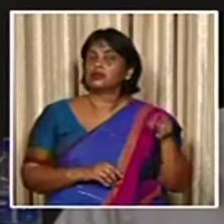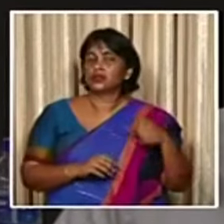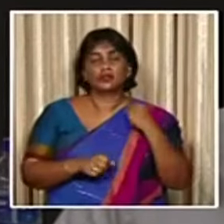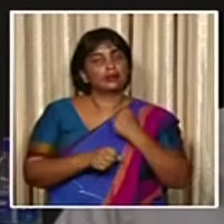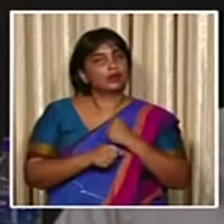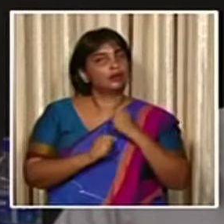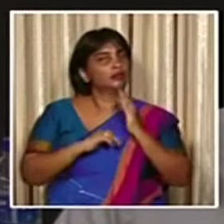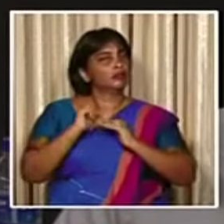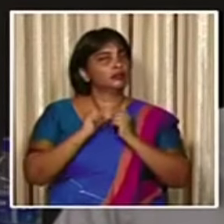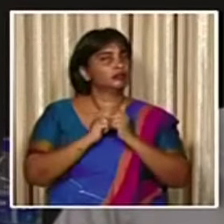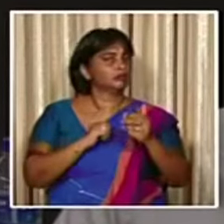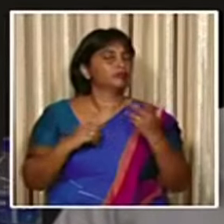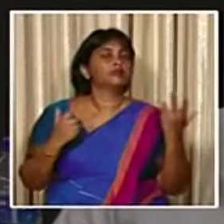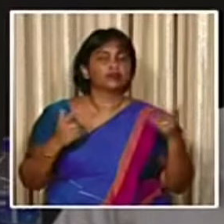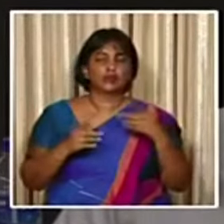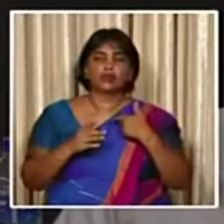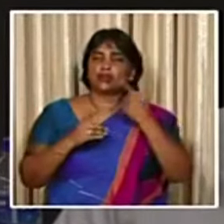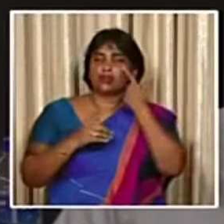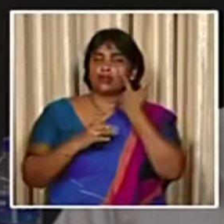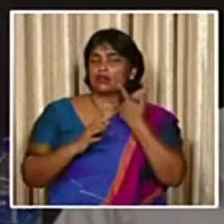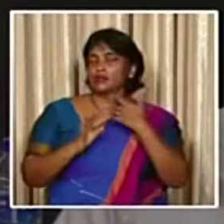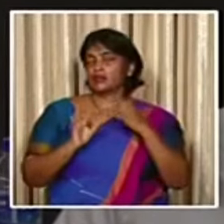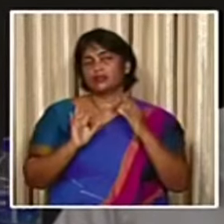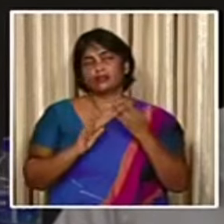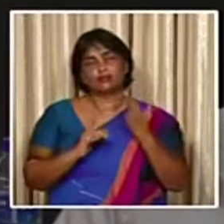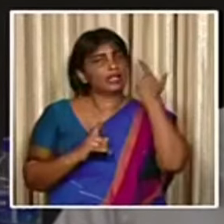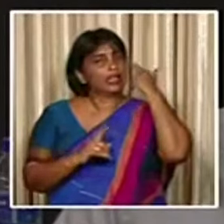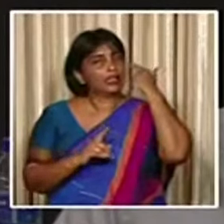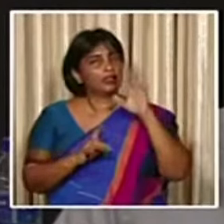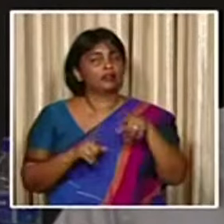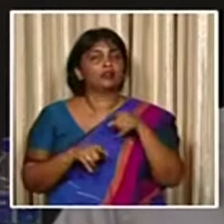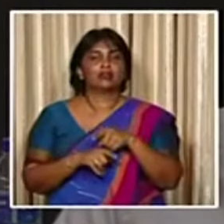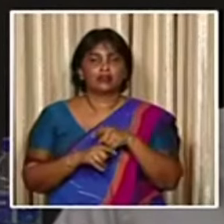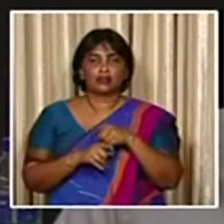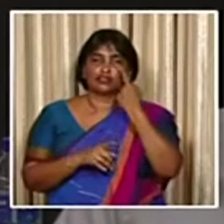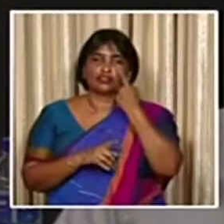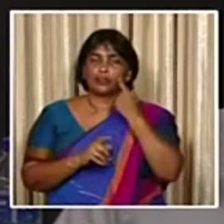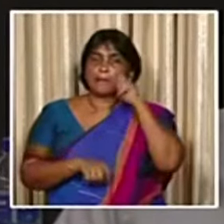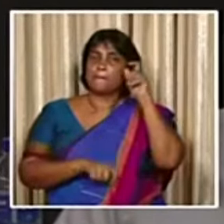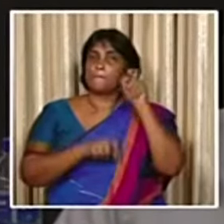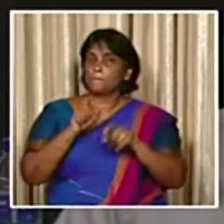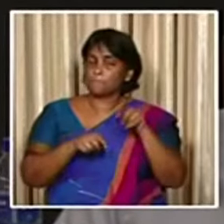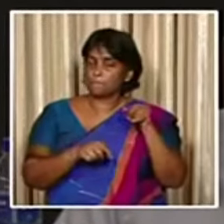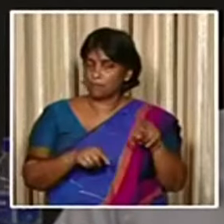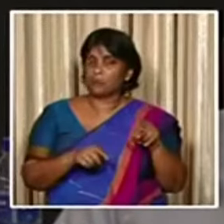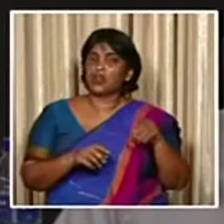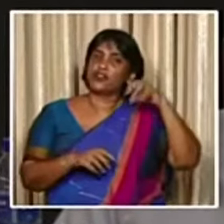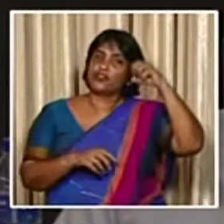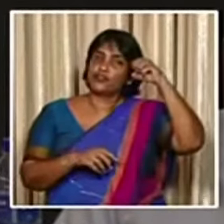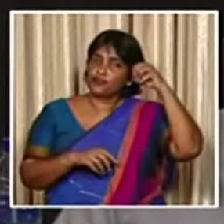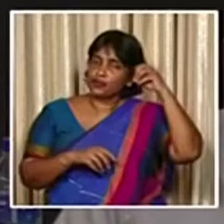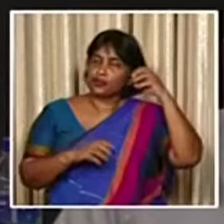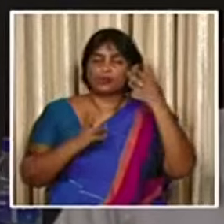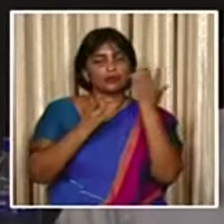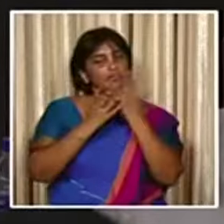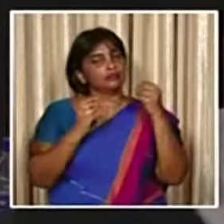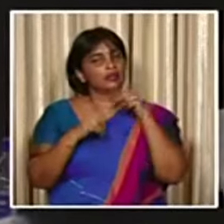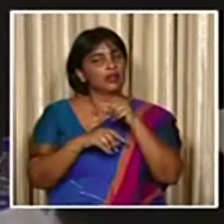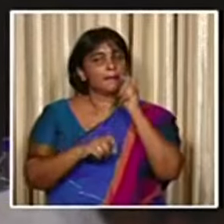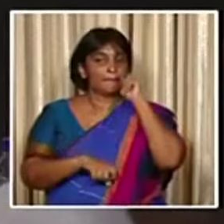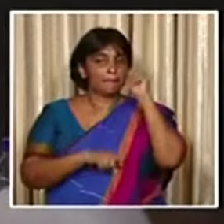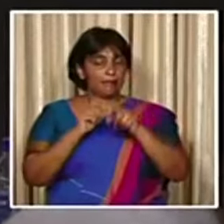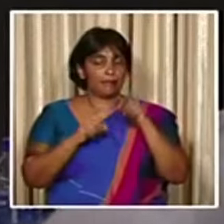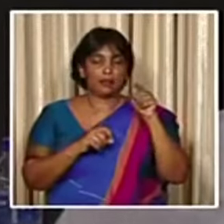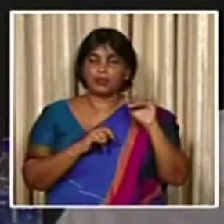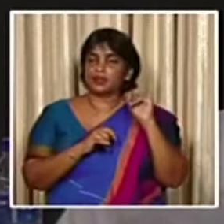මේ රජයට වැඩපිළිවෙලක් නැහැ. සානුකම්පිතව හිතලා මේ අහිංසක මිනිස්සුන්ගේ විදුලිය විසන්ධි කරලා තියෙනවා නම් ඒ